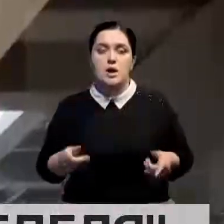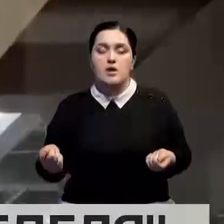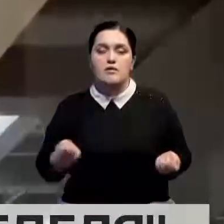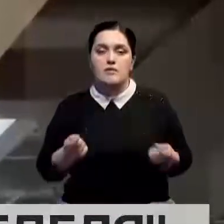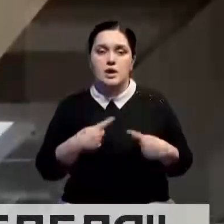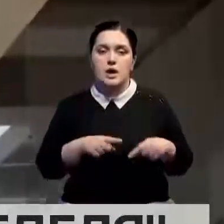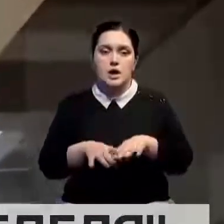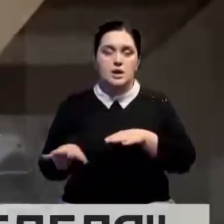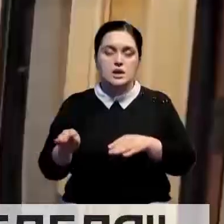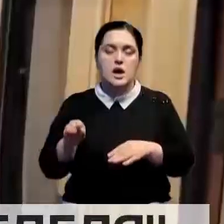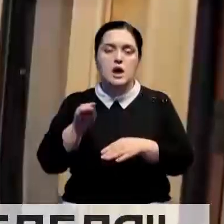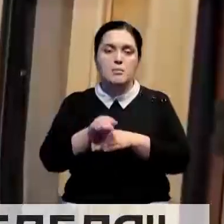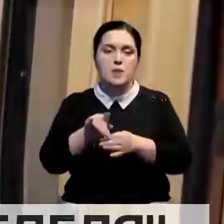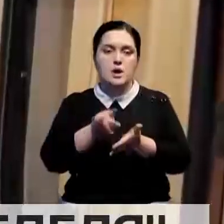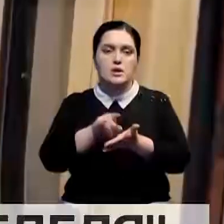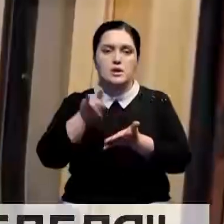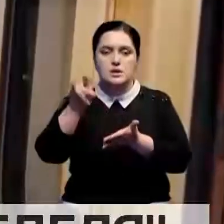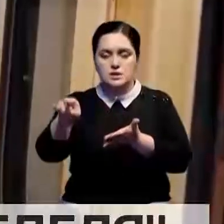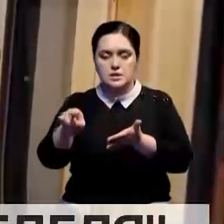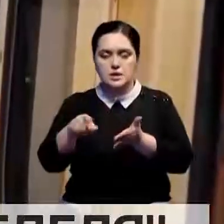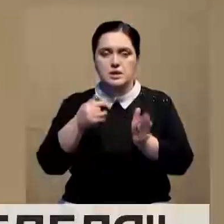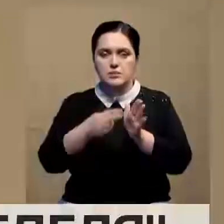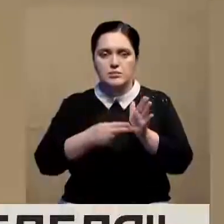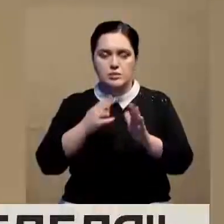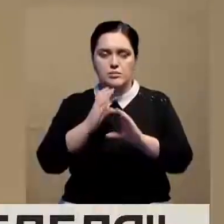организовали добавочные рейсы и железнодорожные составы.